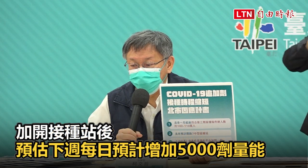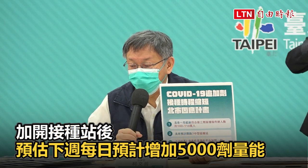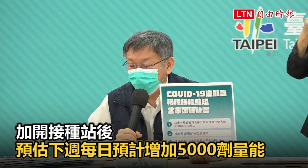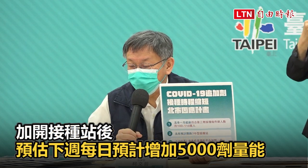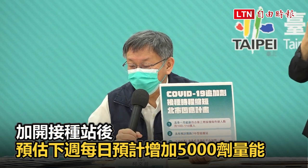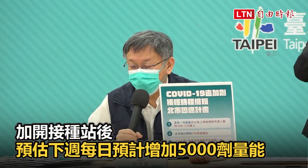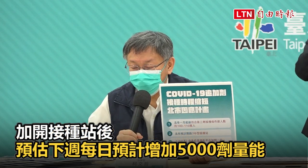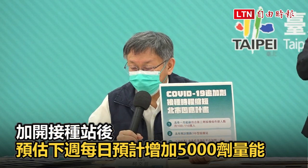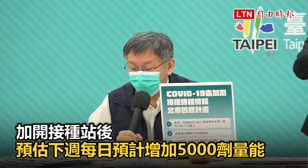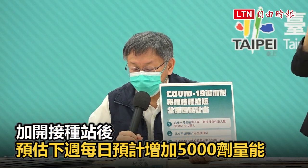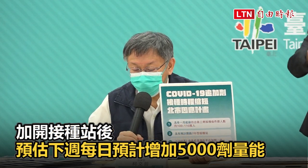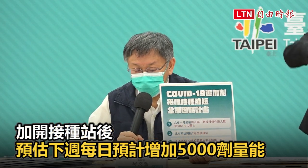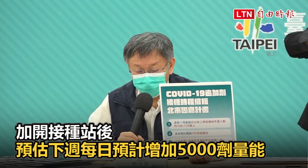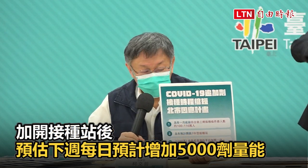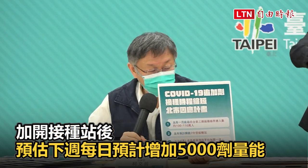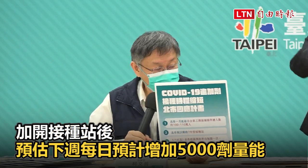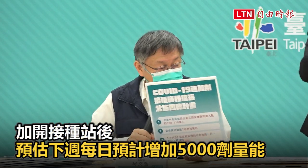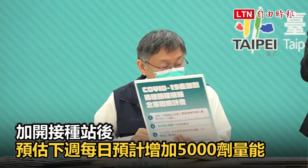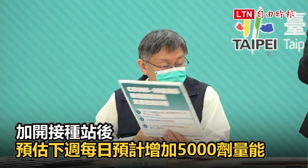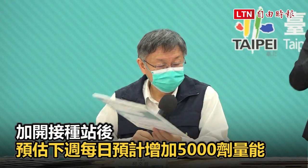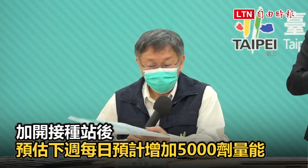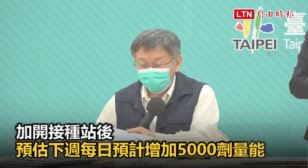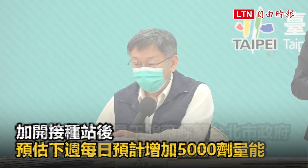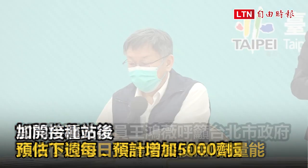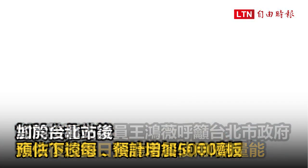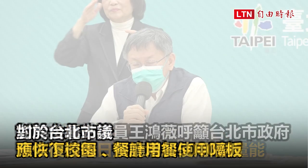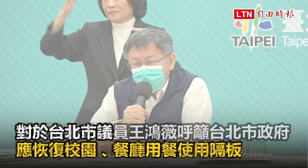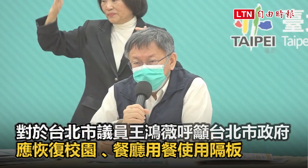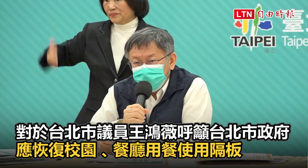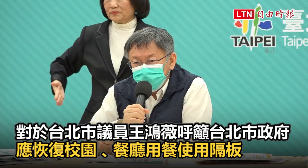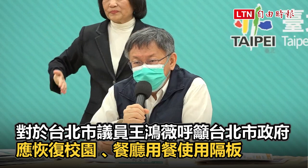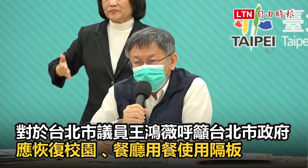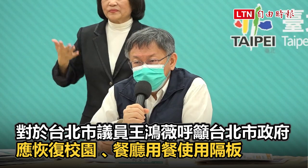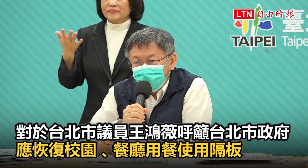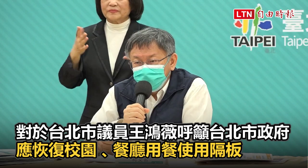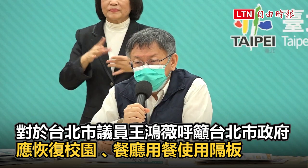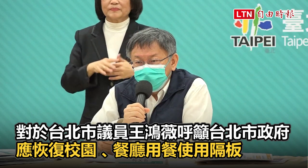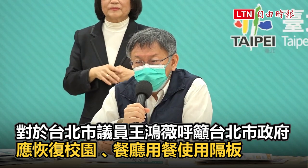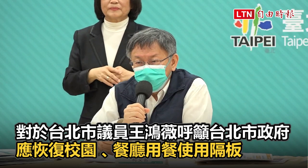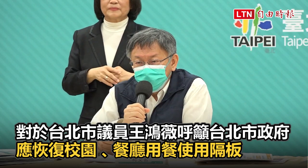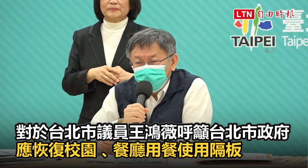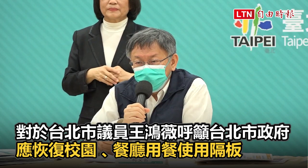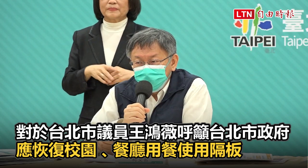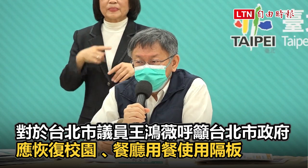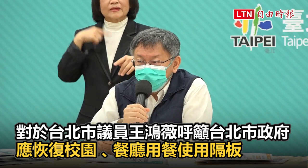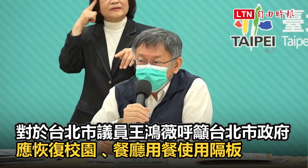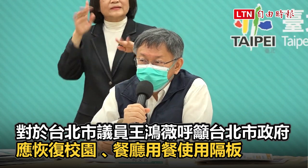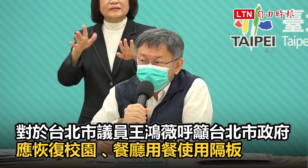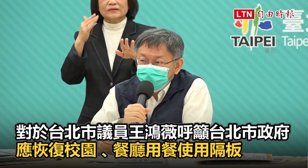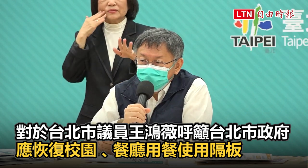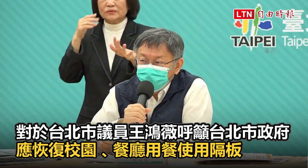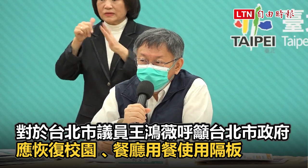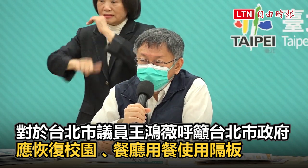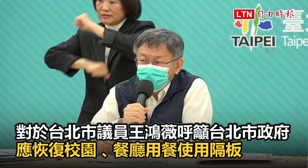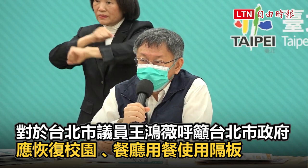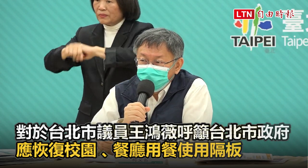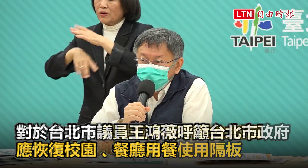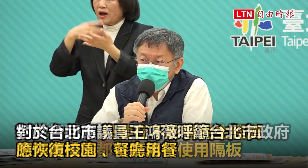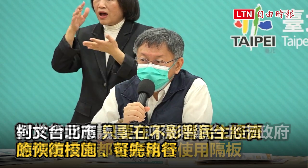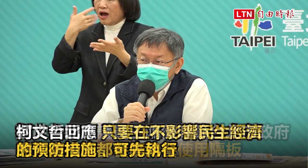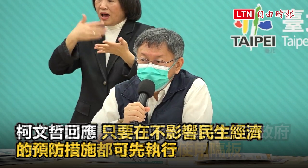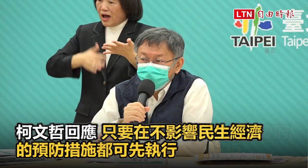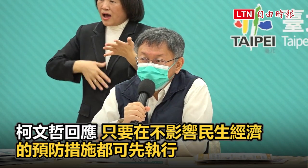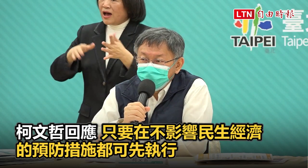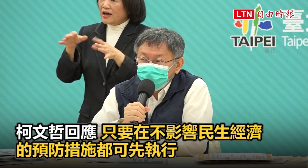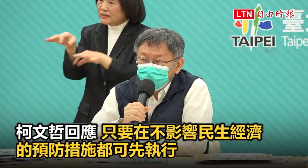哦再给大家预约哦，这是目前的计划，应该是不影响民生经济的哦的预防